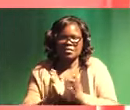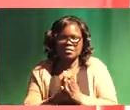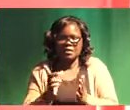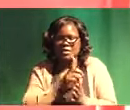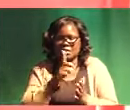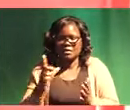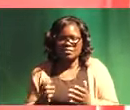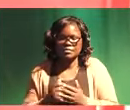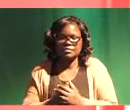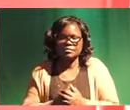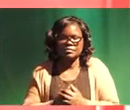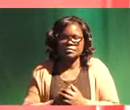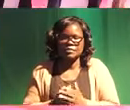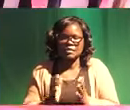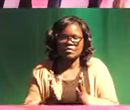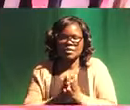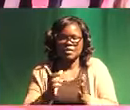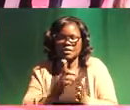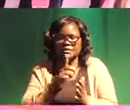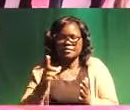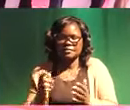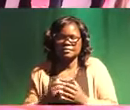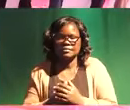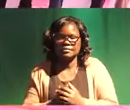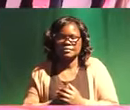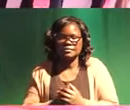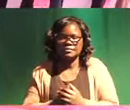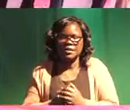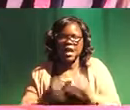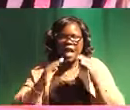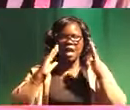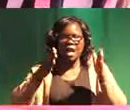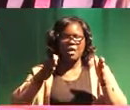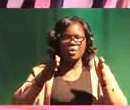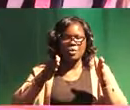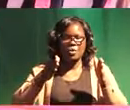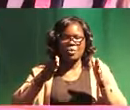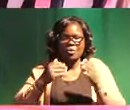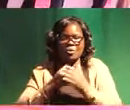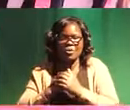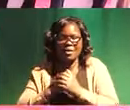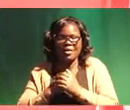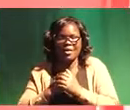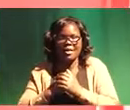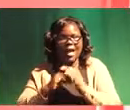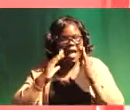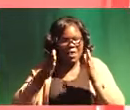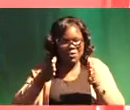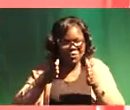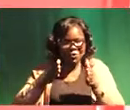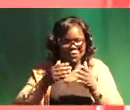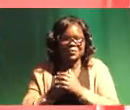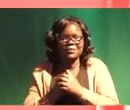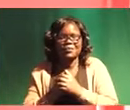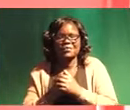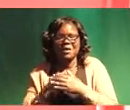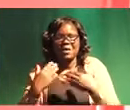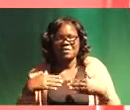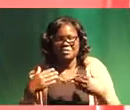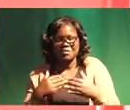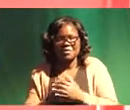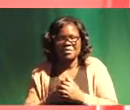asifiwe. Bwana asifiwe tena. Mugeni mwiringe